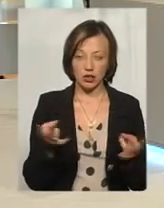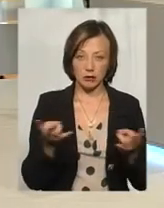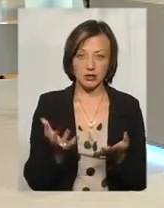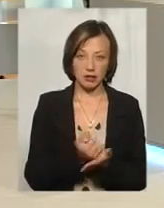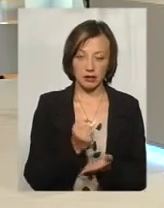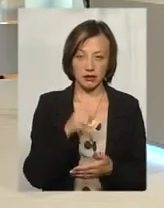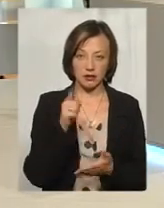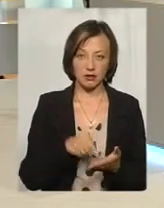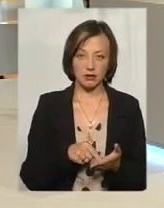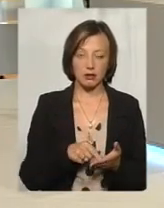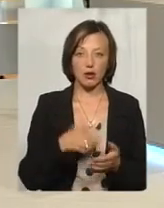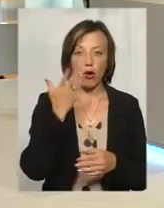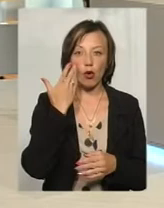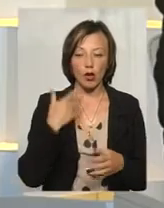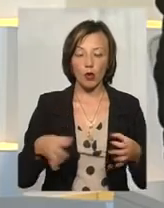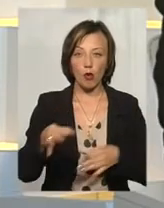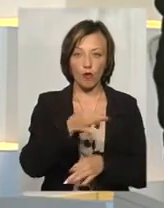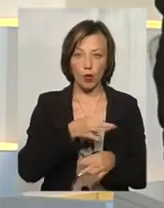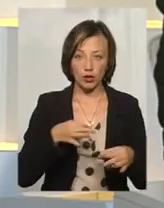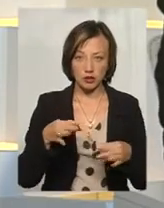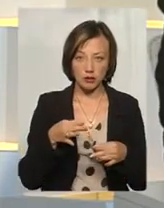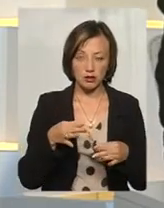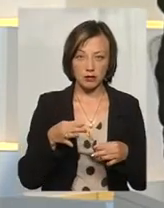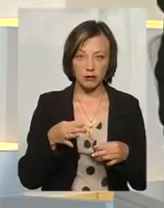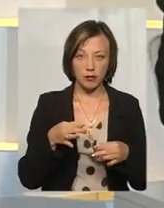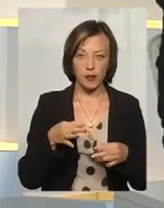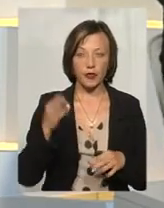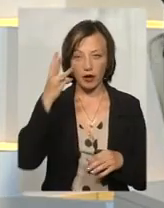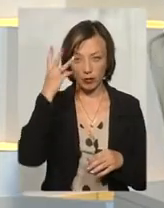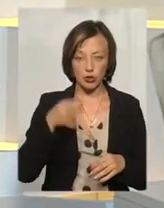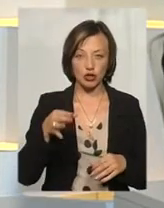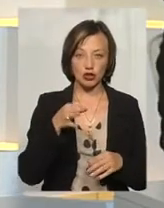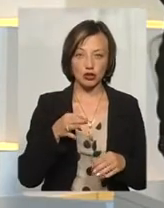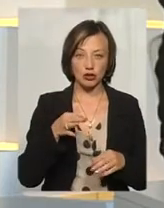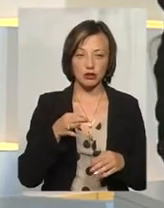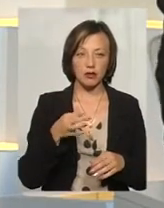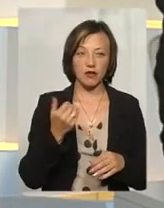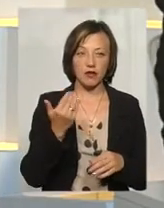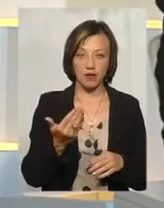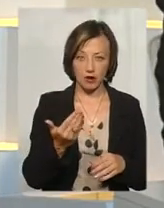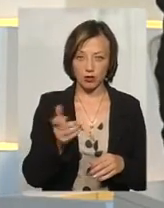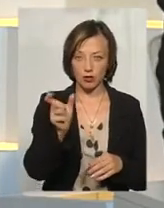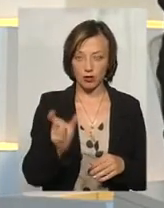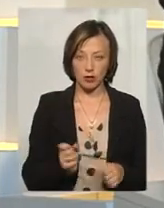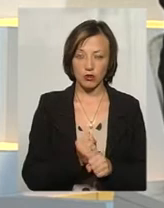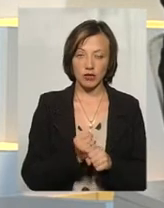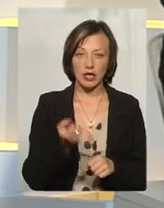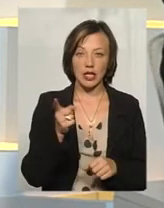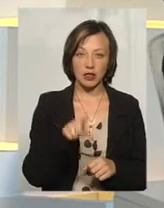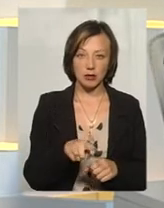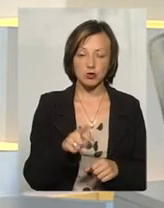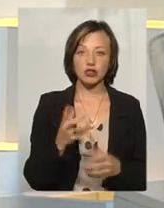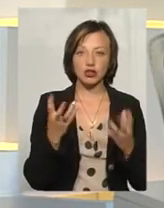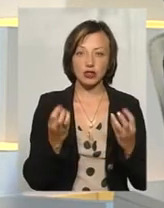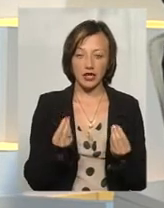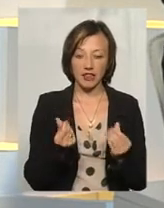знайти. Тобто, коли пройдуть обговорення, Хмельниччина в вашому обличчі буде працювати над тим, аби ще